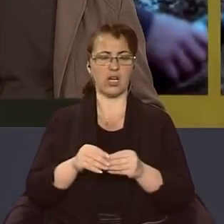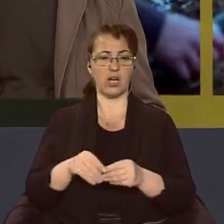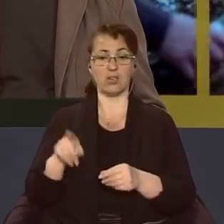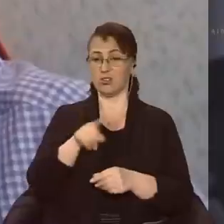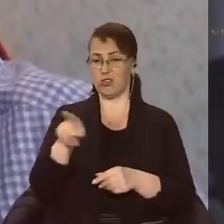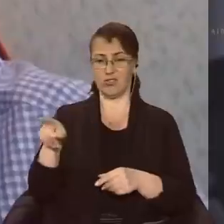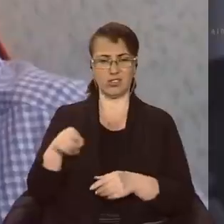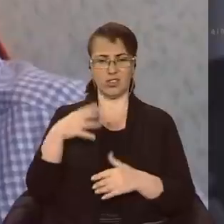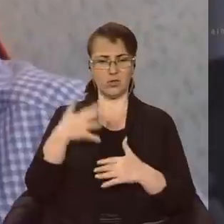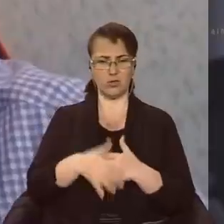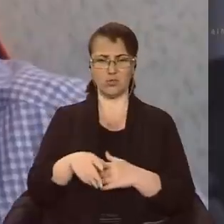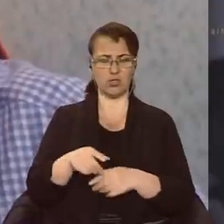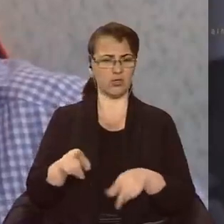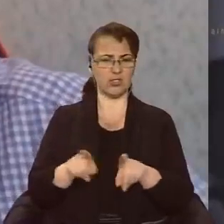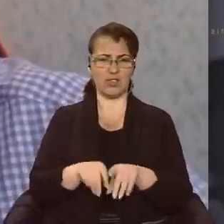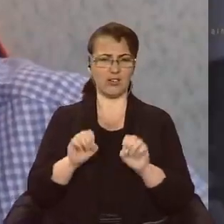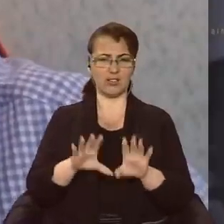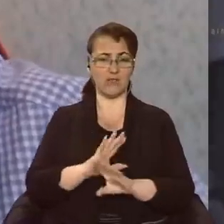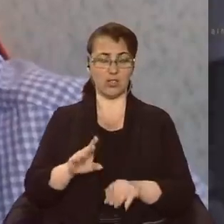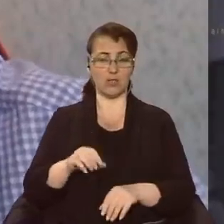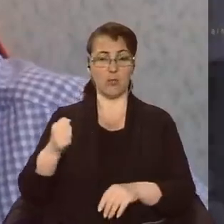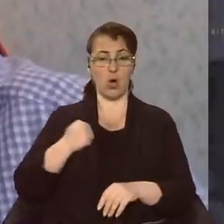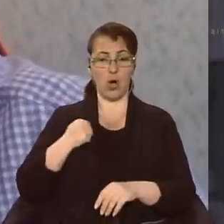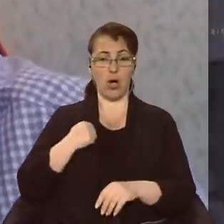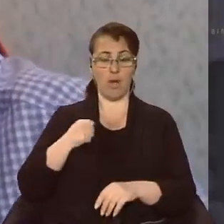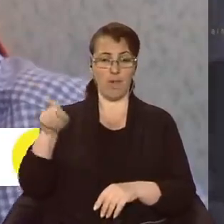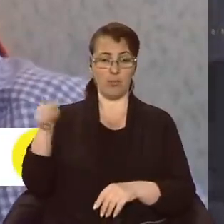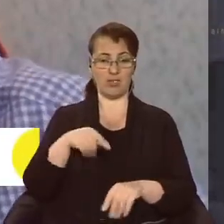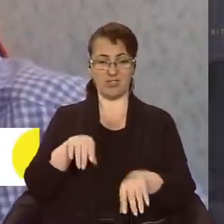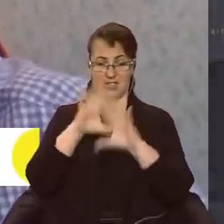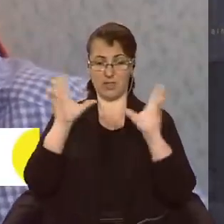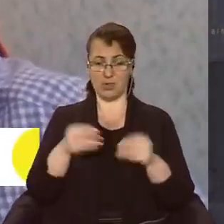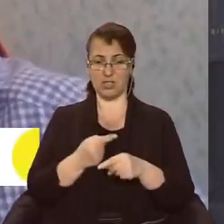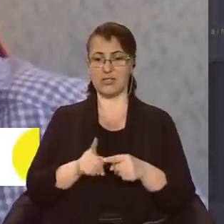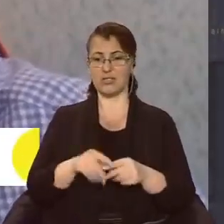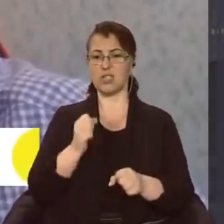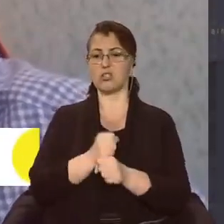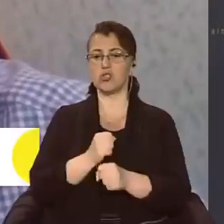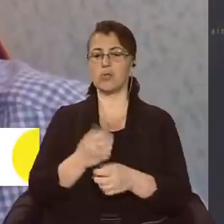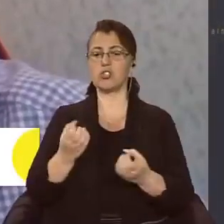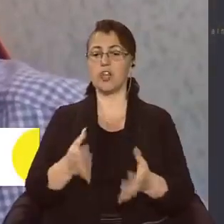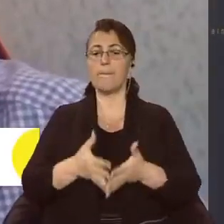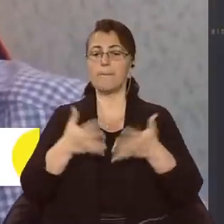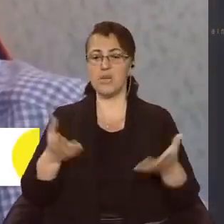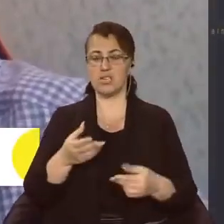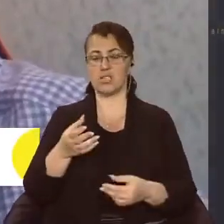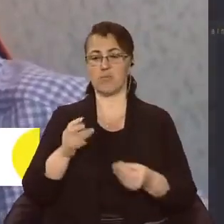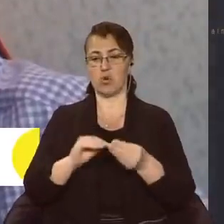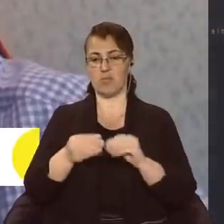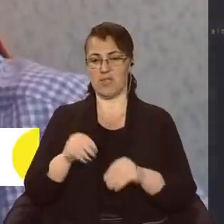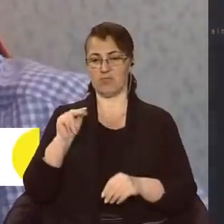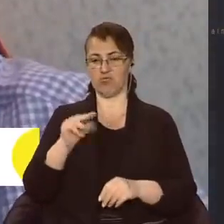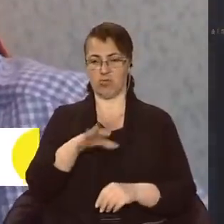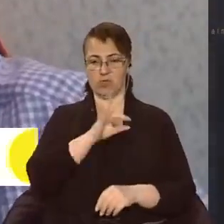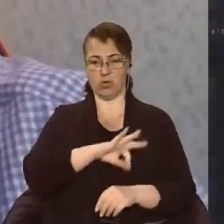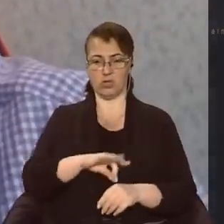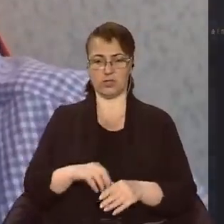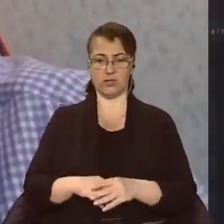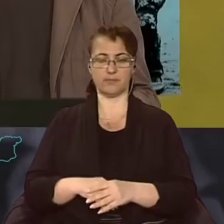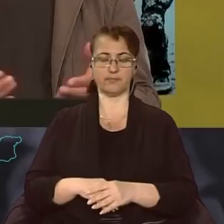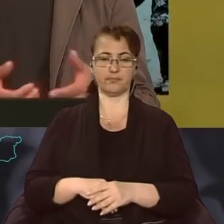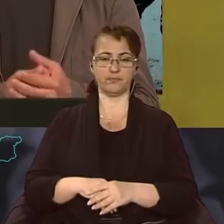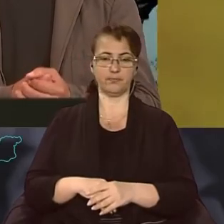не вирішать, бо масштабна мобілізація, вона зробить ще більше проблем, аніж користь. А от